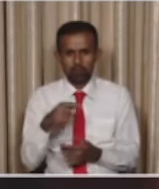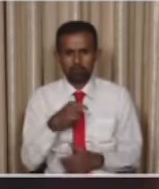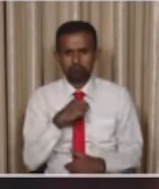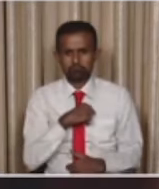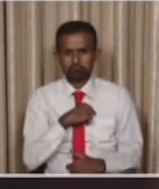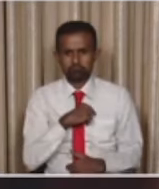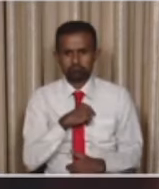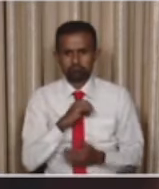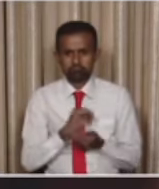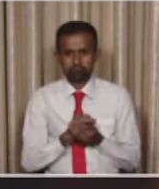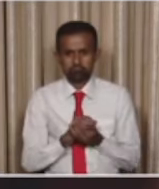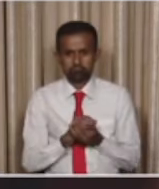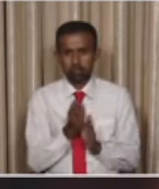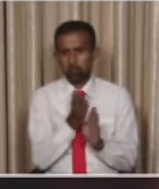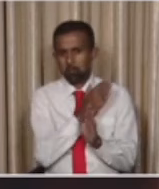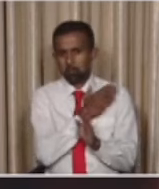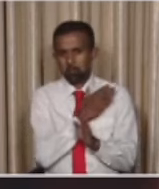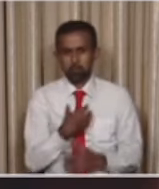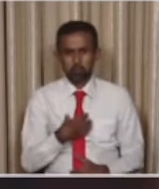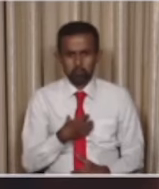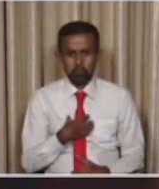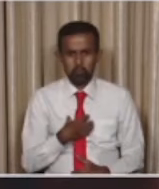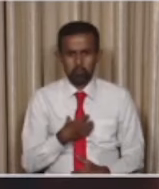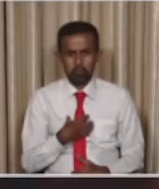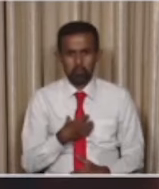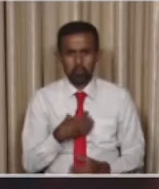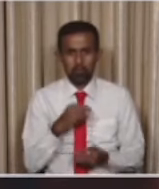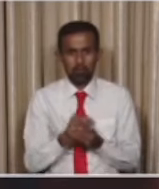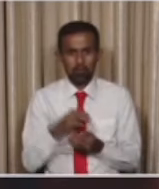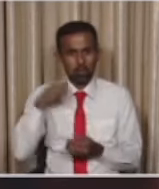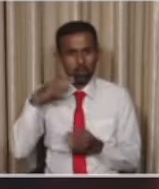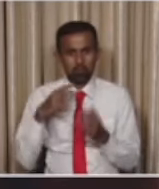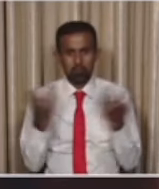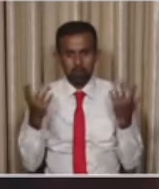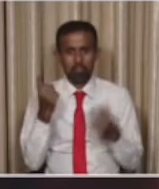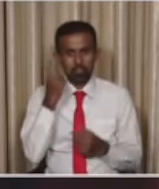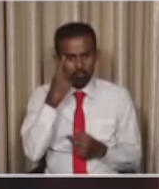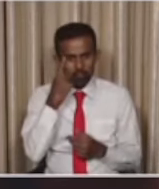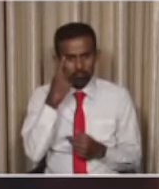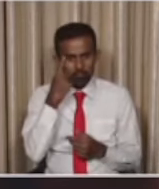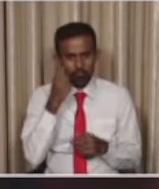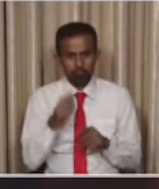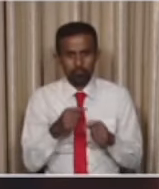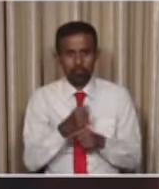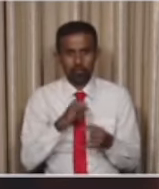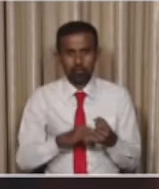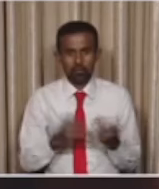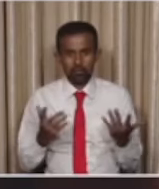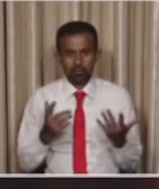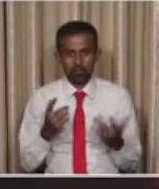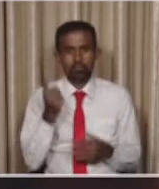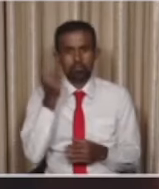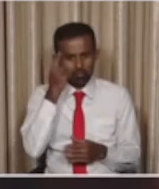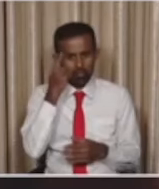තුල තියෙනවා. මිනිස්සුන්ගේ පෞගේ කාලේ විඳපු දුක් තියෙනවා මිනිස්සු ගාව. ලයිට් නැතුව හිටපුවා දන්නවා. ඒ වගේම ගෑස් නැතුව හිටපුවා මිනිස්සු